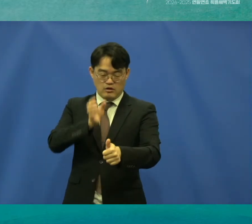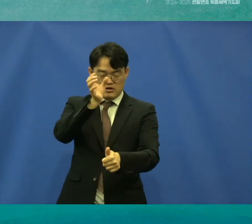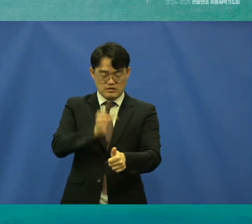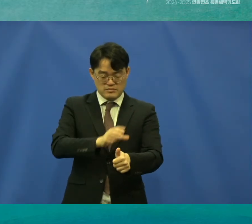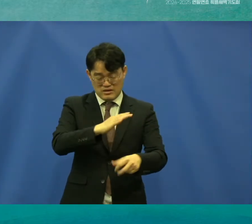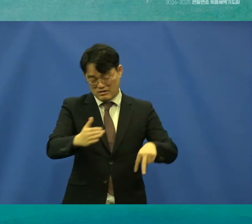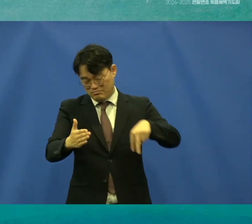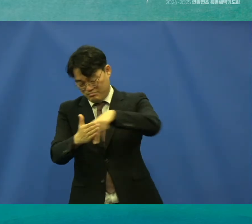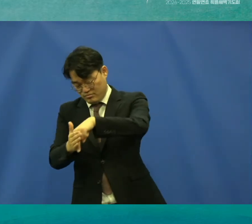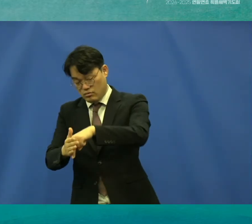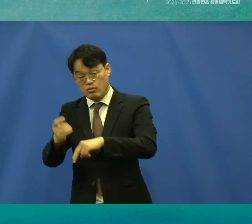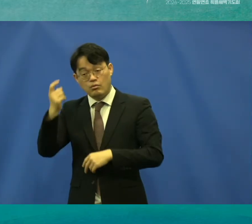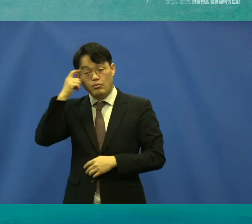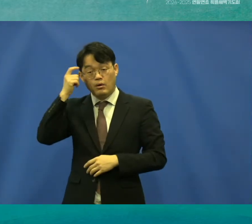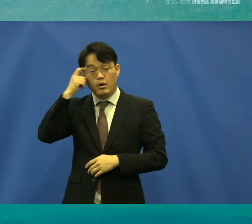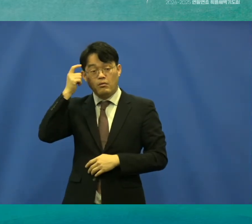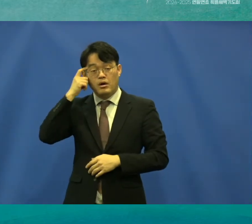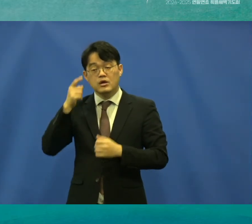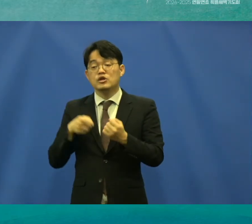가장 귀한 것,